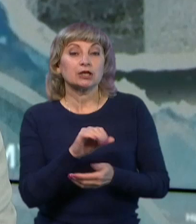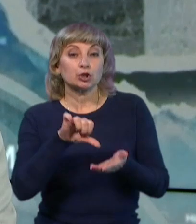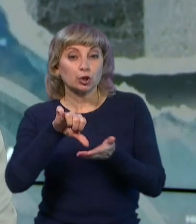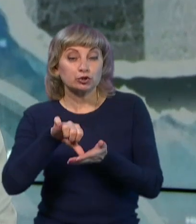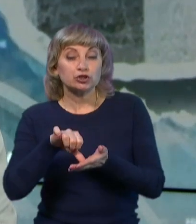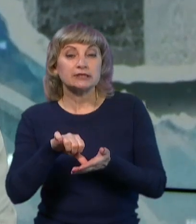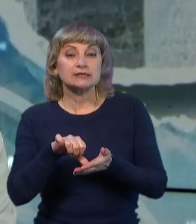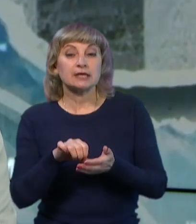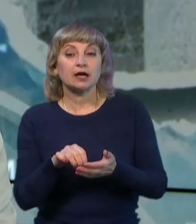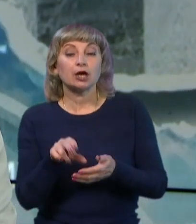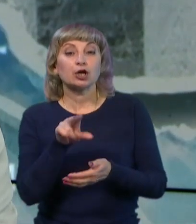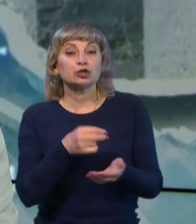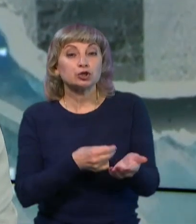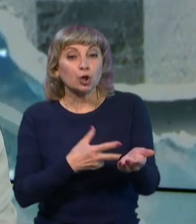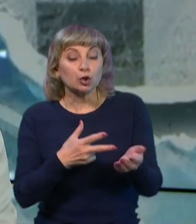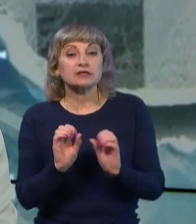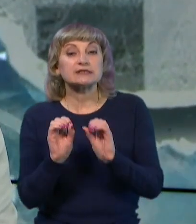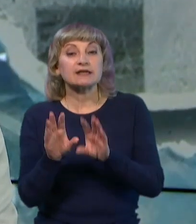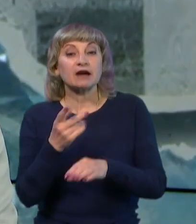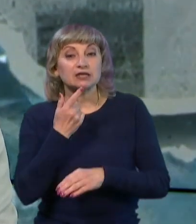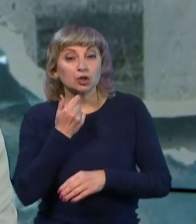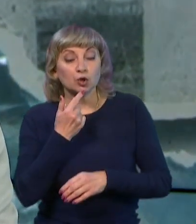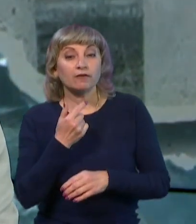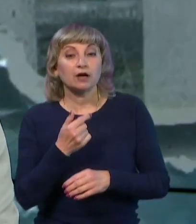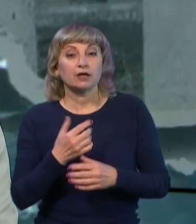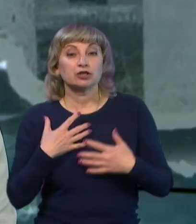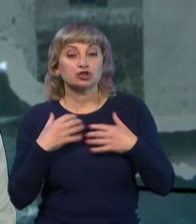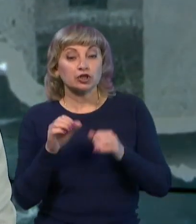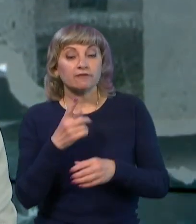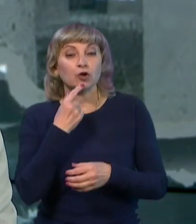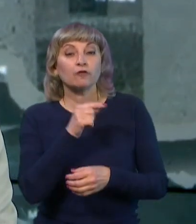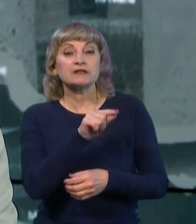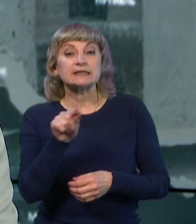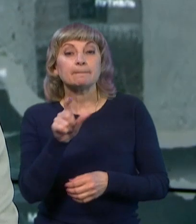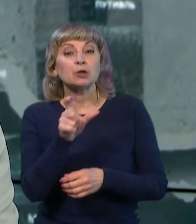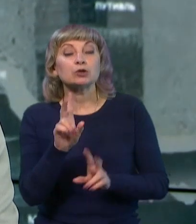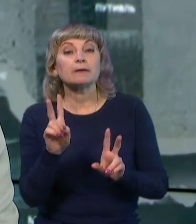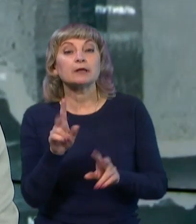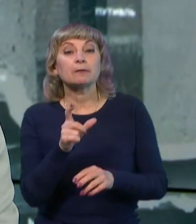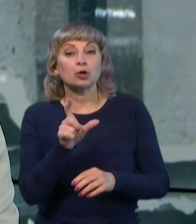долучитися до донорства, здавати кров, жертвувати кров тим людям, яким вона